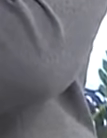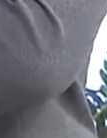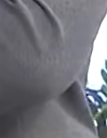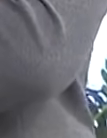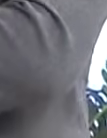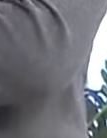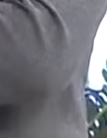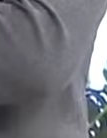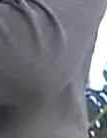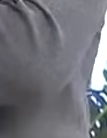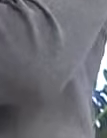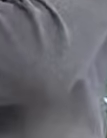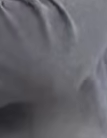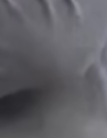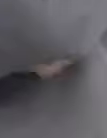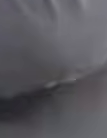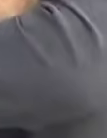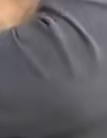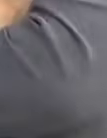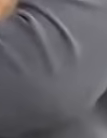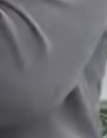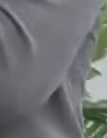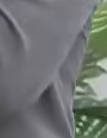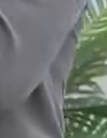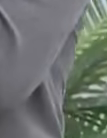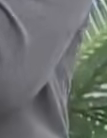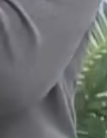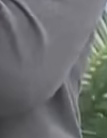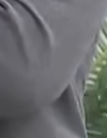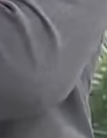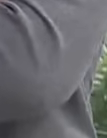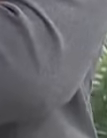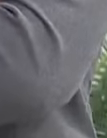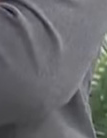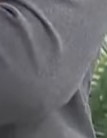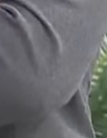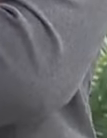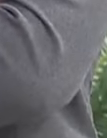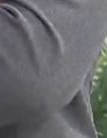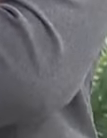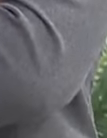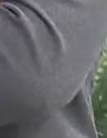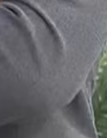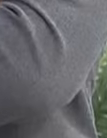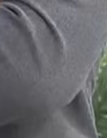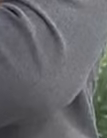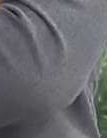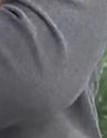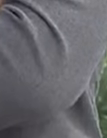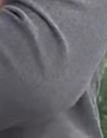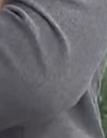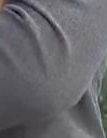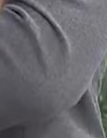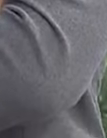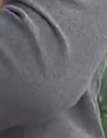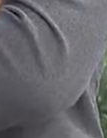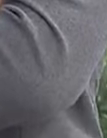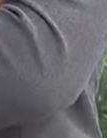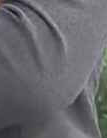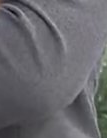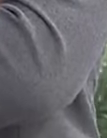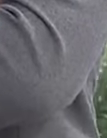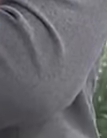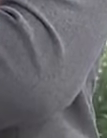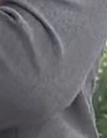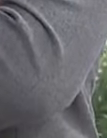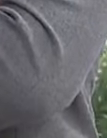sanmamız, onlar bize Arap diyordu, biz de onlara Arap diyoruz vesaire falan. Sonra mesela Türk yemekleriyle alakalı ilk şunu